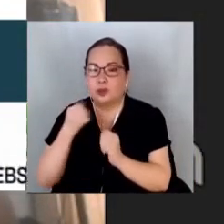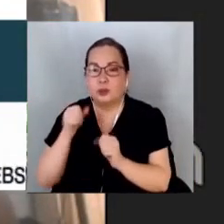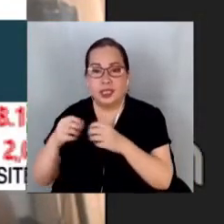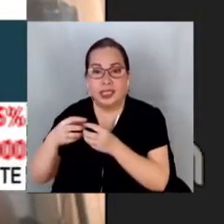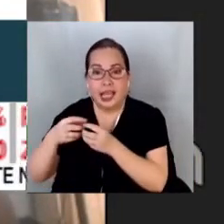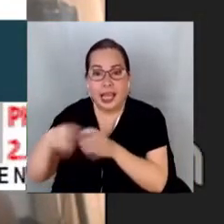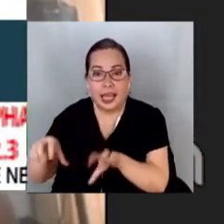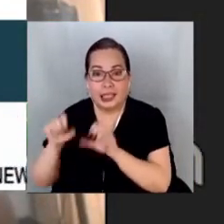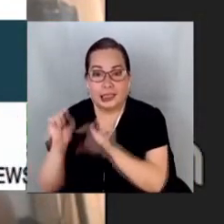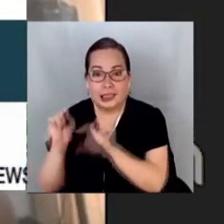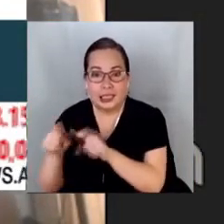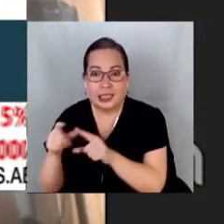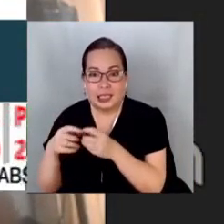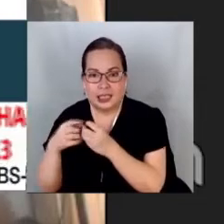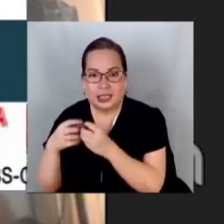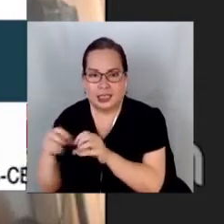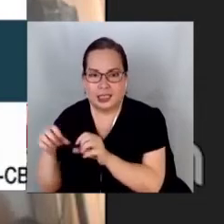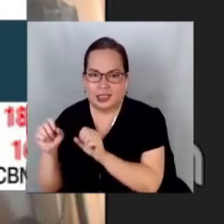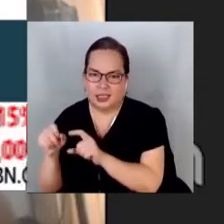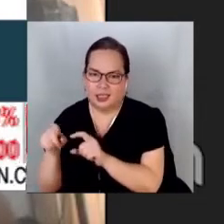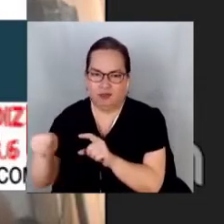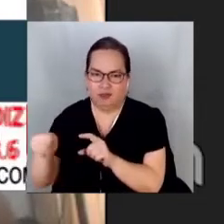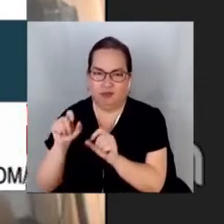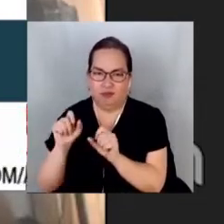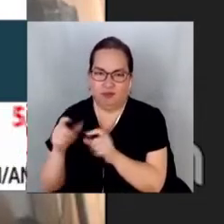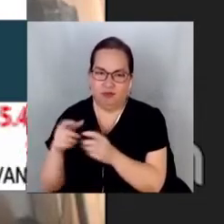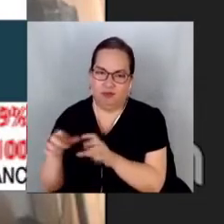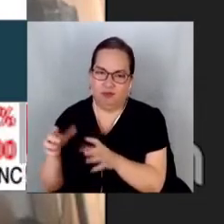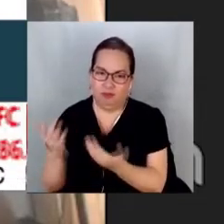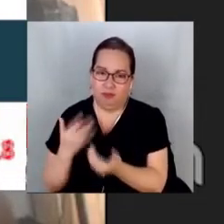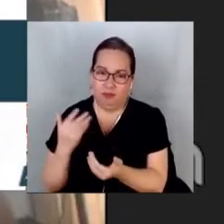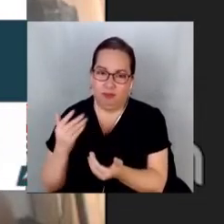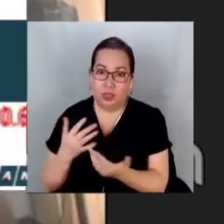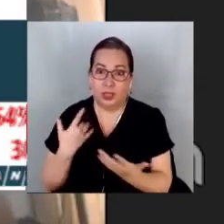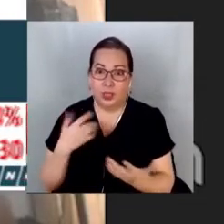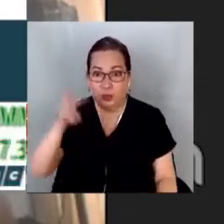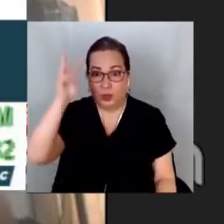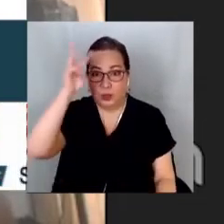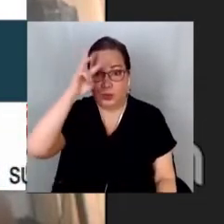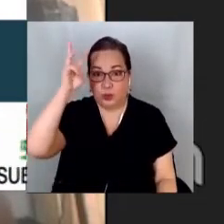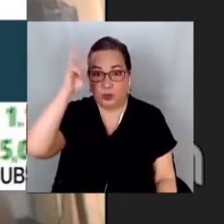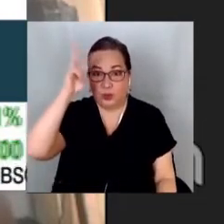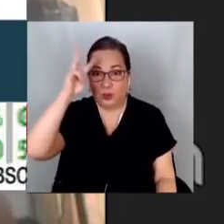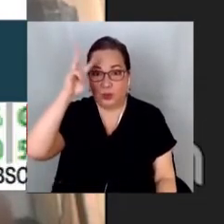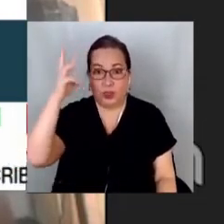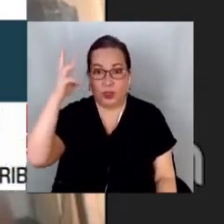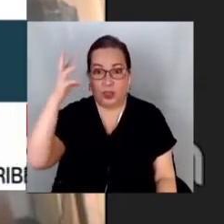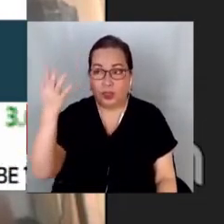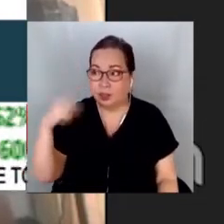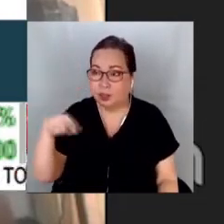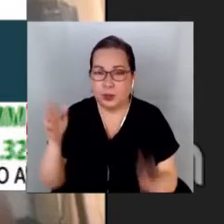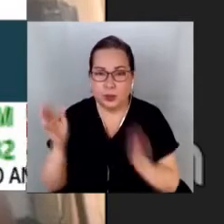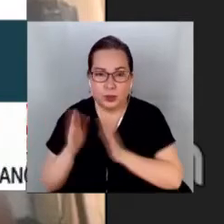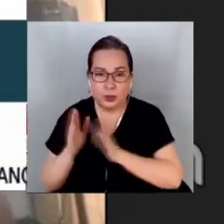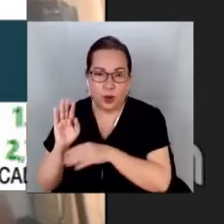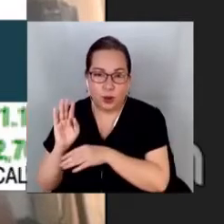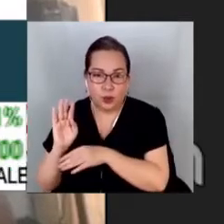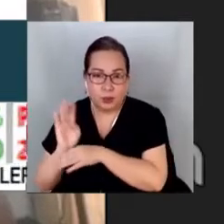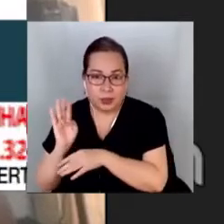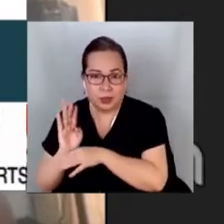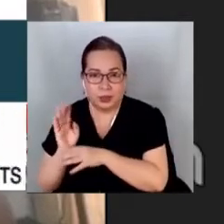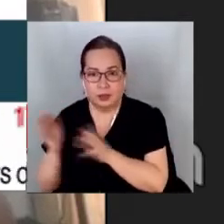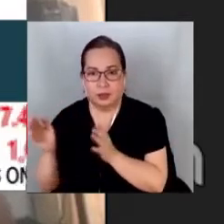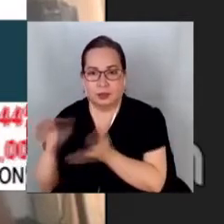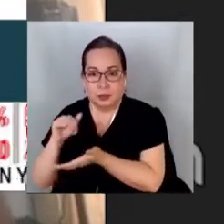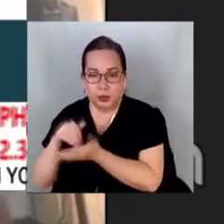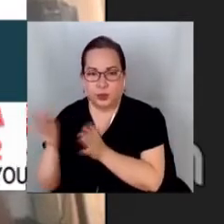ay naglipata ng marami dyan at ginakabahan na nga yung mga small and medium sa egg industry